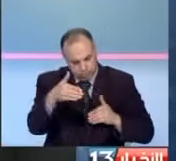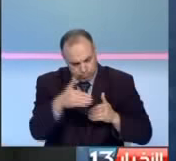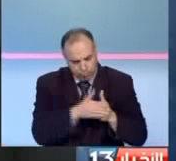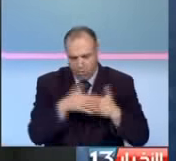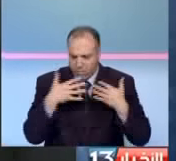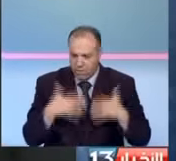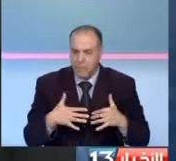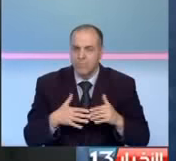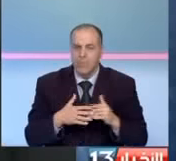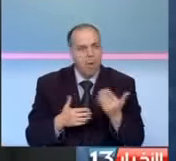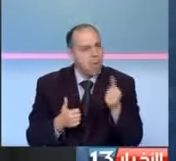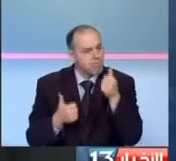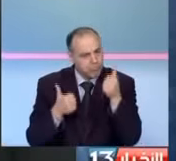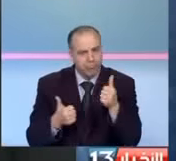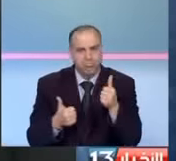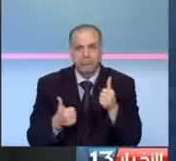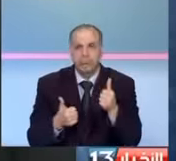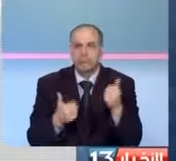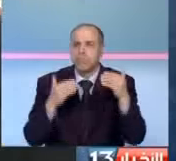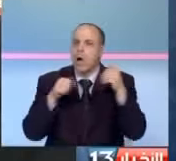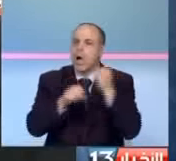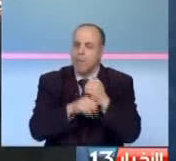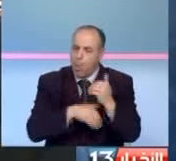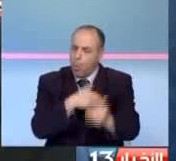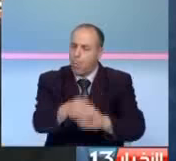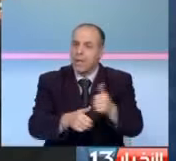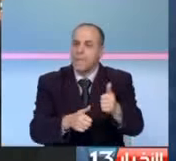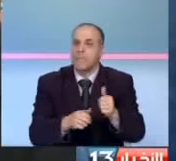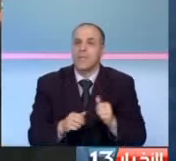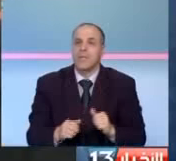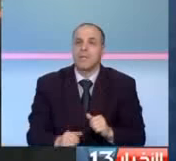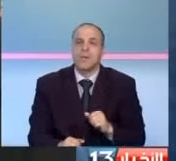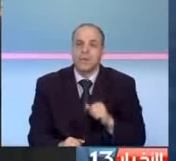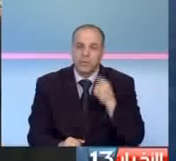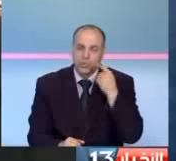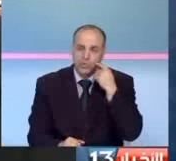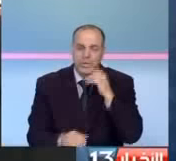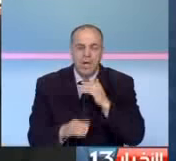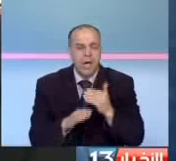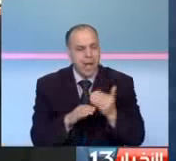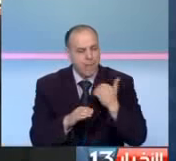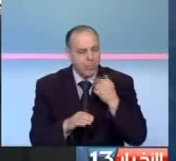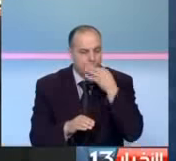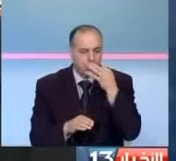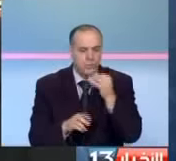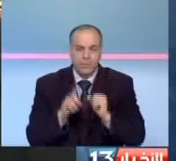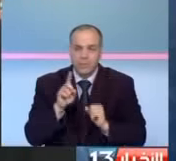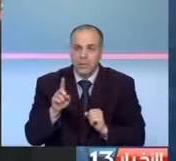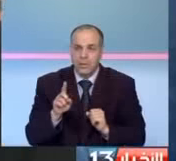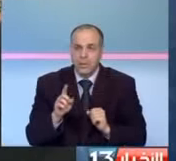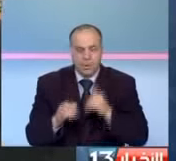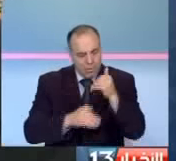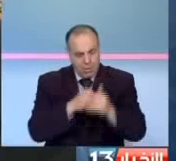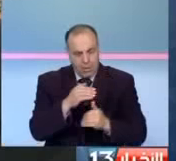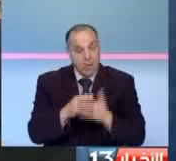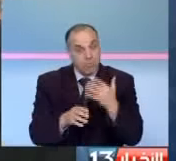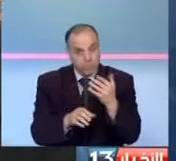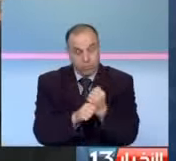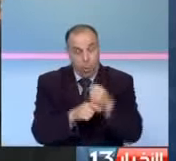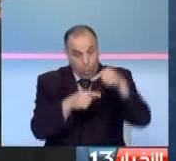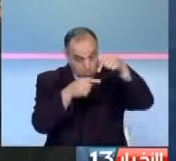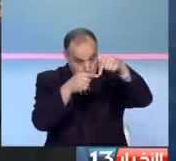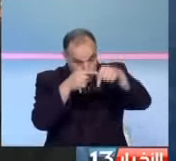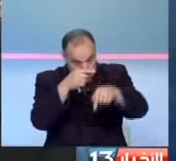حاجة معناتها باهية بالنسبة للتقدم الأشغال، وبالتالي معناتها كيما اللي سبق وقلنا راهو معناتها باش ولينا تحصلنا على